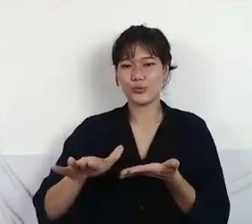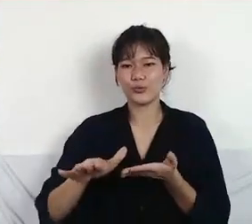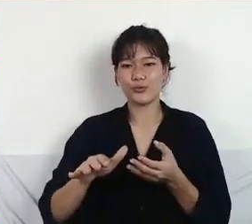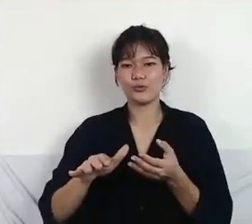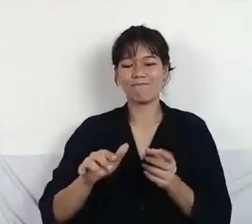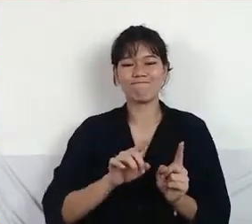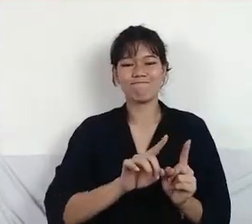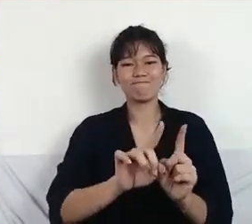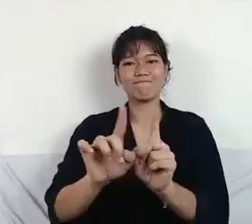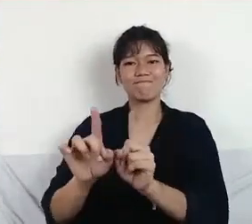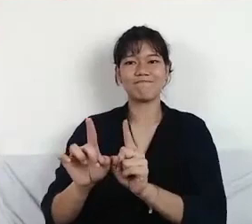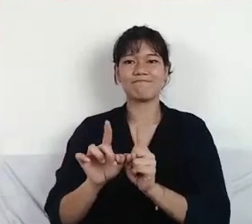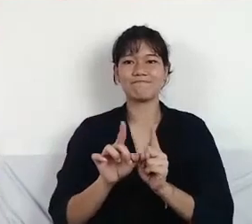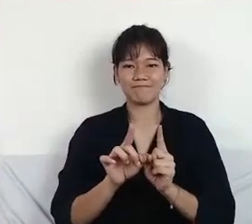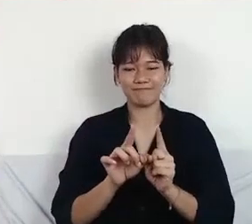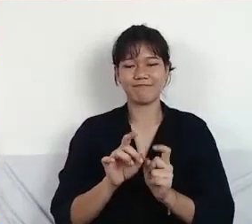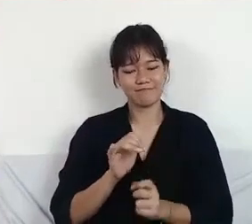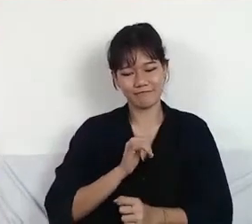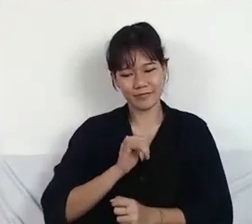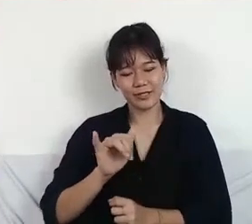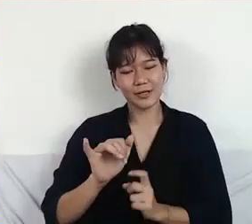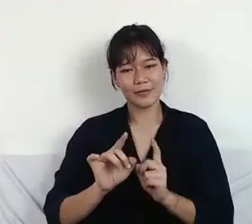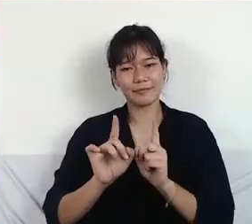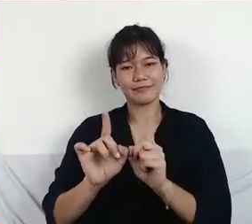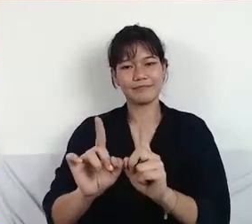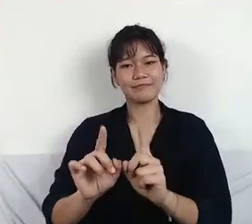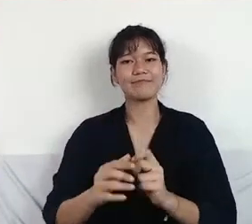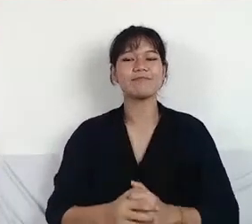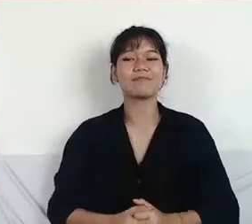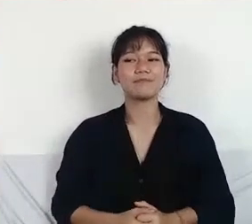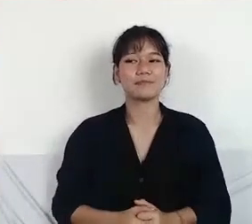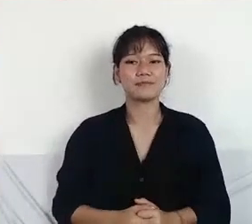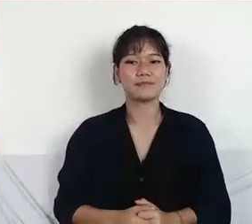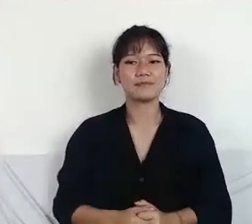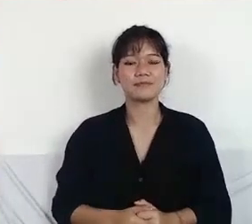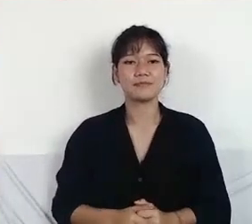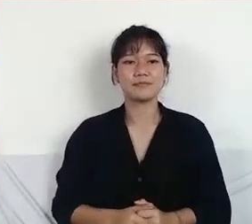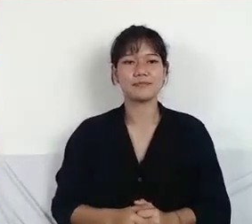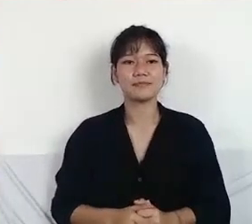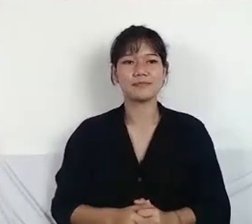menyertai saudara. Dan menyertai kau.